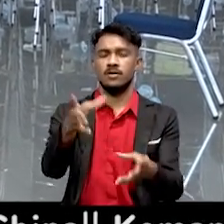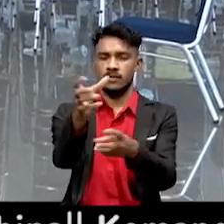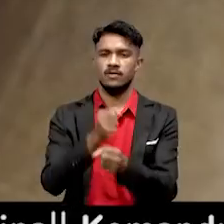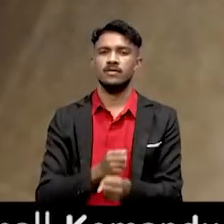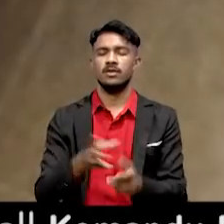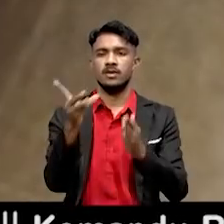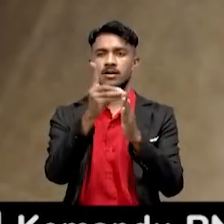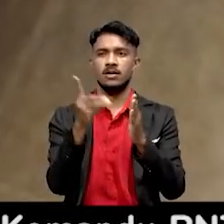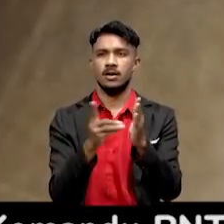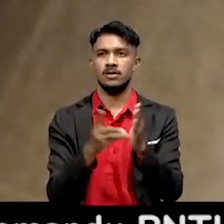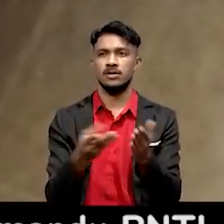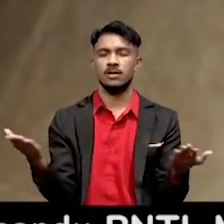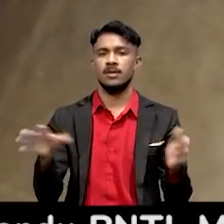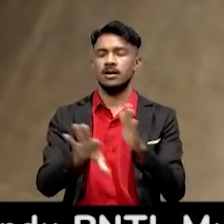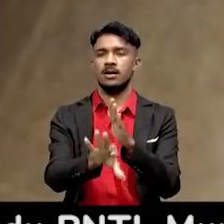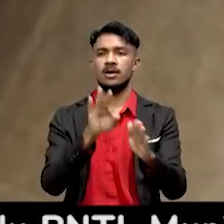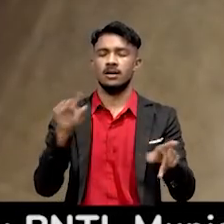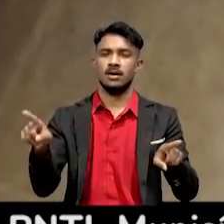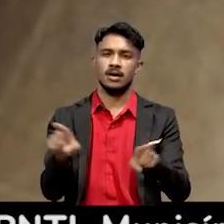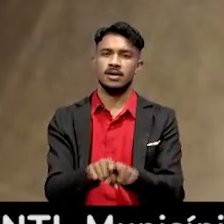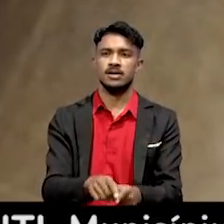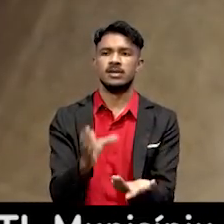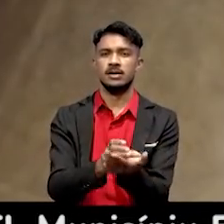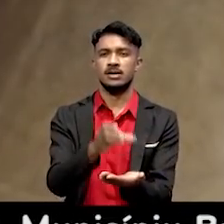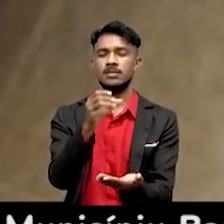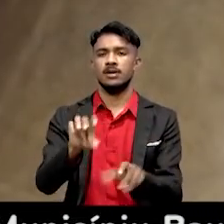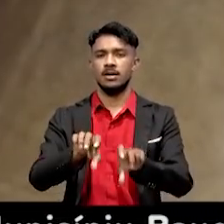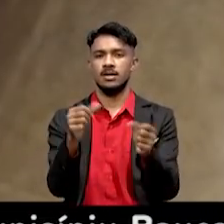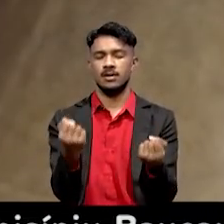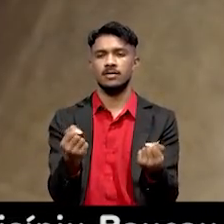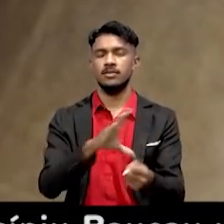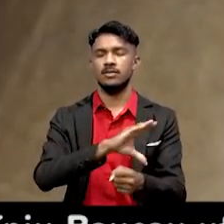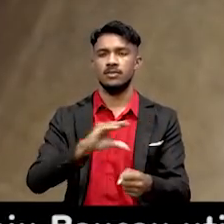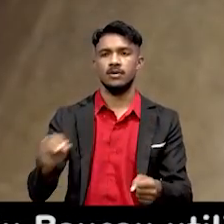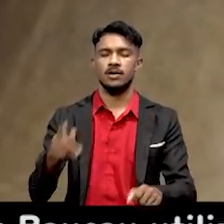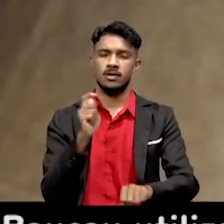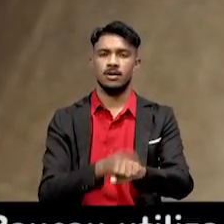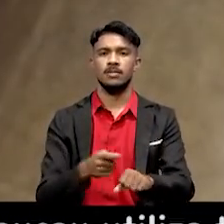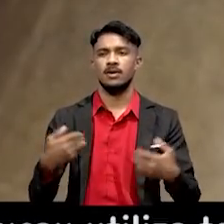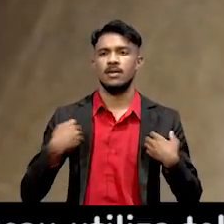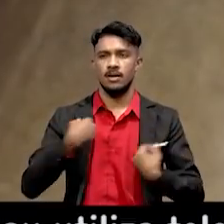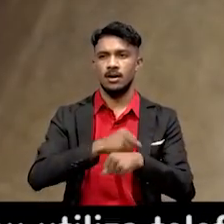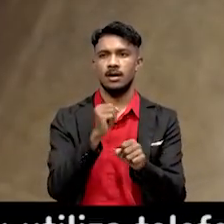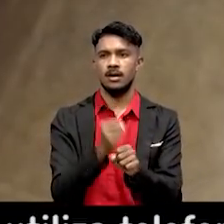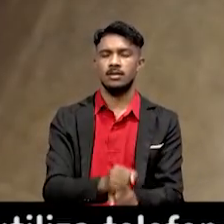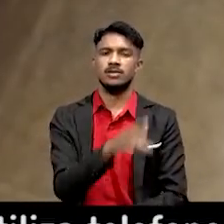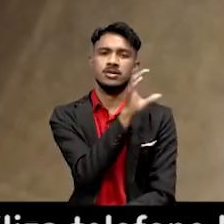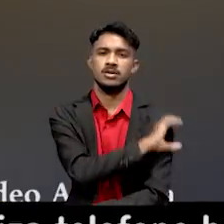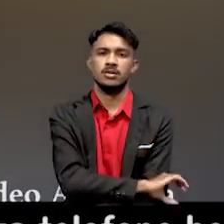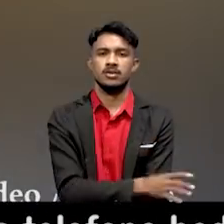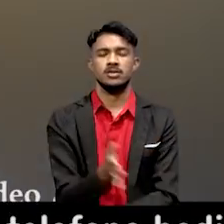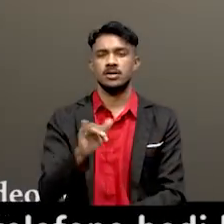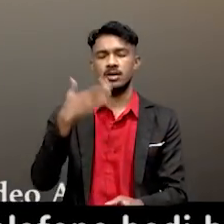ma hetan estragus hanesan sikra nebe rahun. Ia akontisimento ne mos resulta membro sigurasa sibil salaun